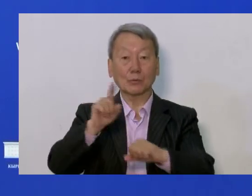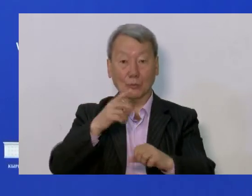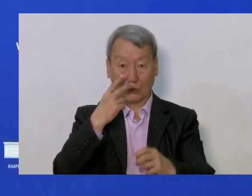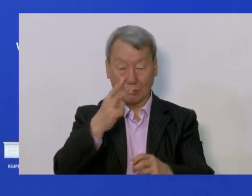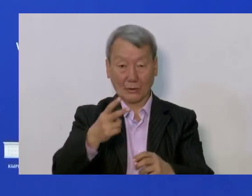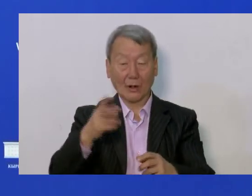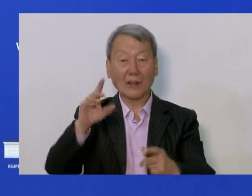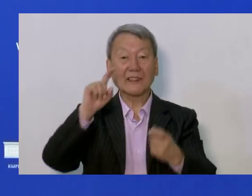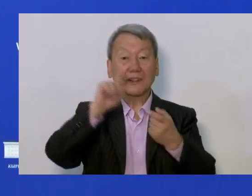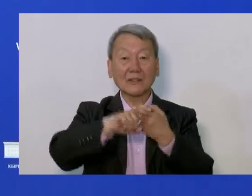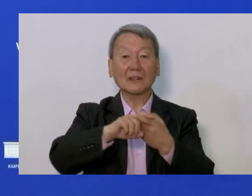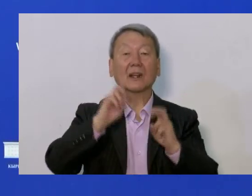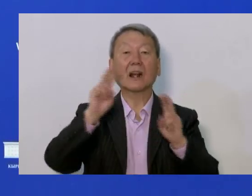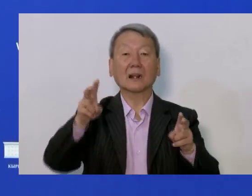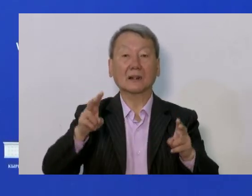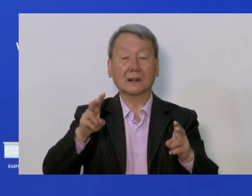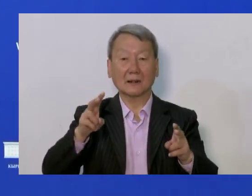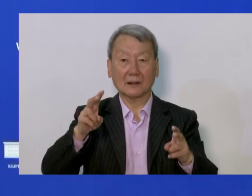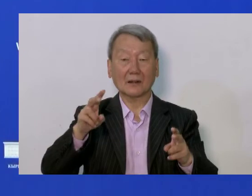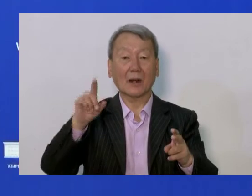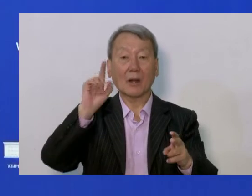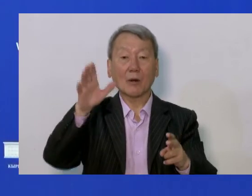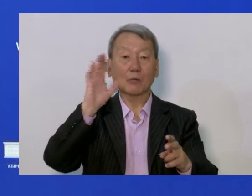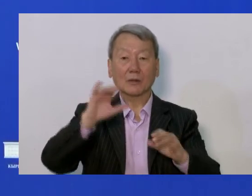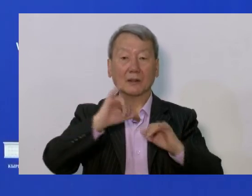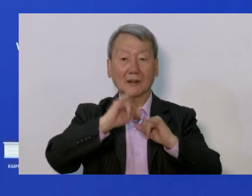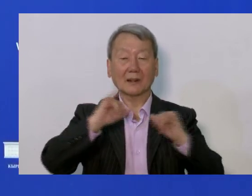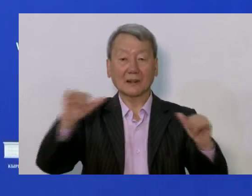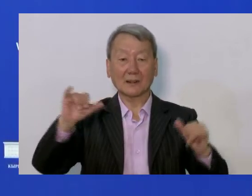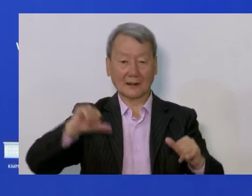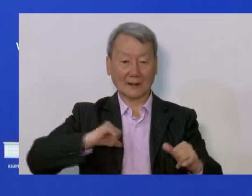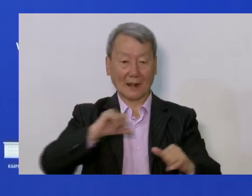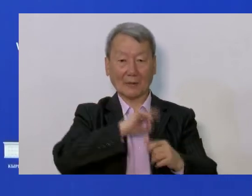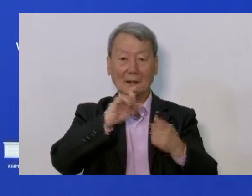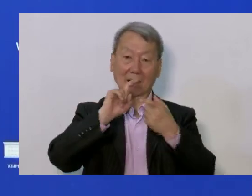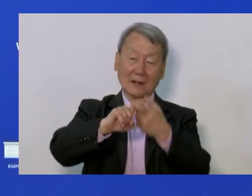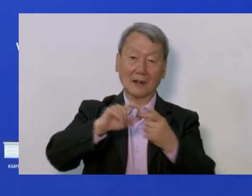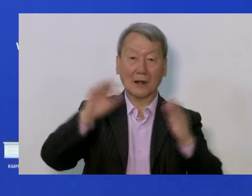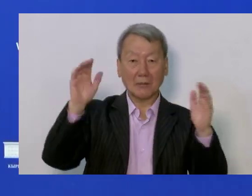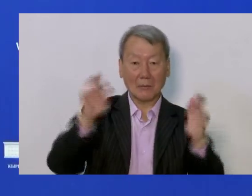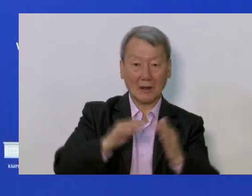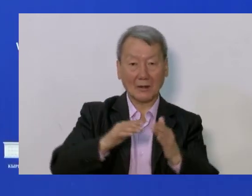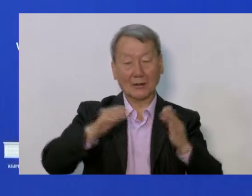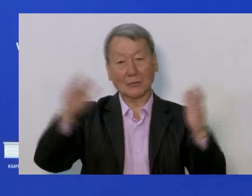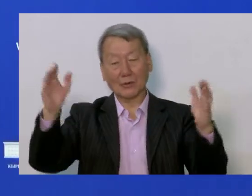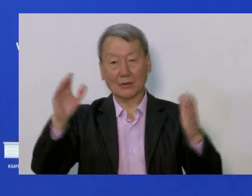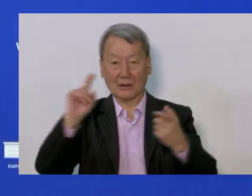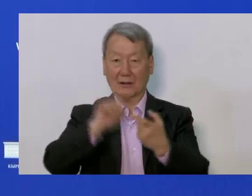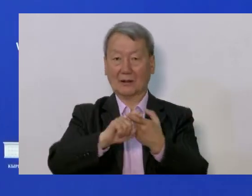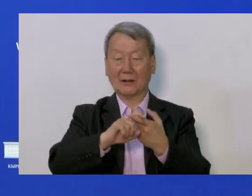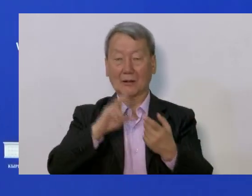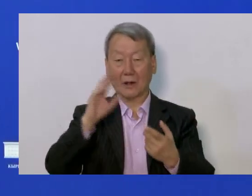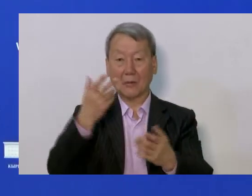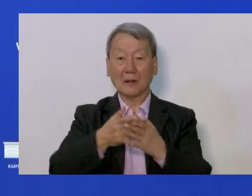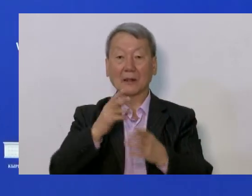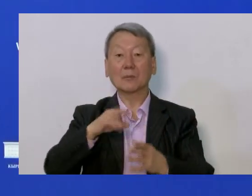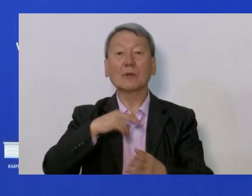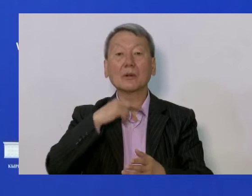ситуация будет зависеть от того, как будет развиваться сама эпидситуация. Поэтому